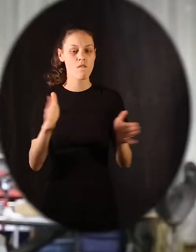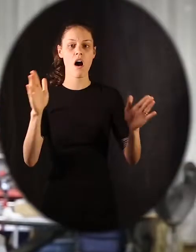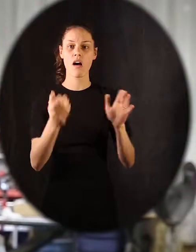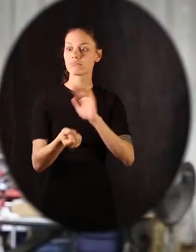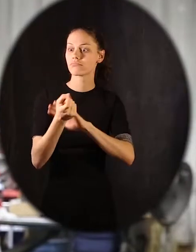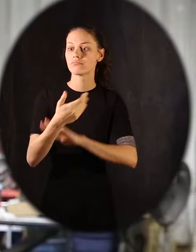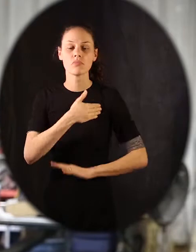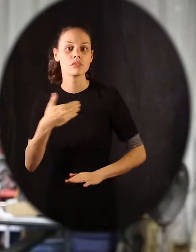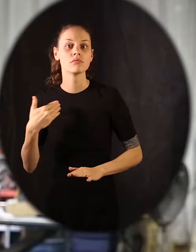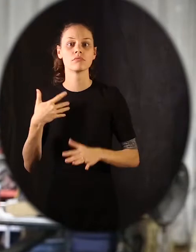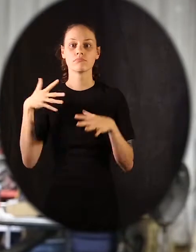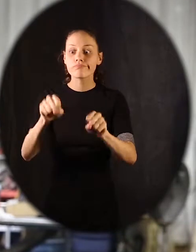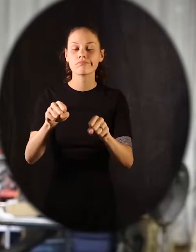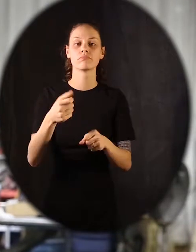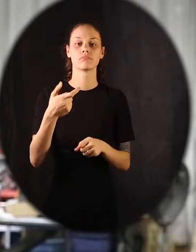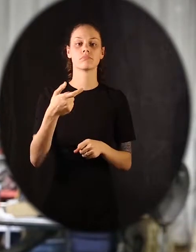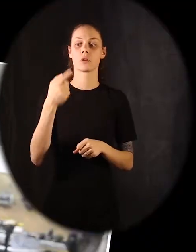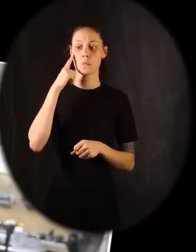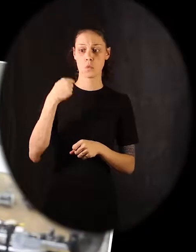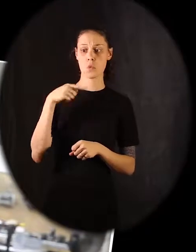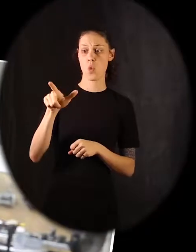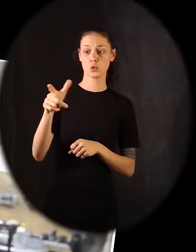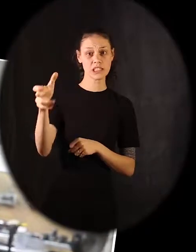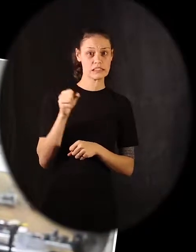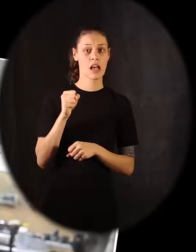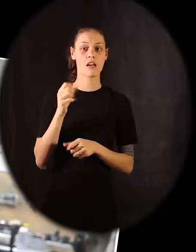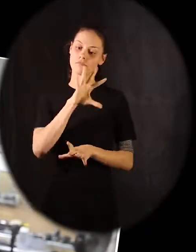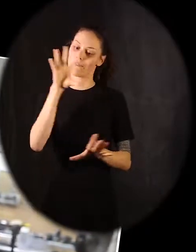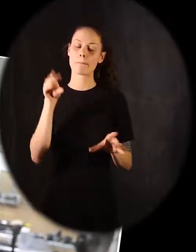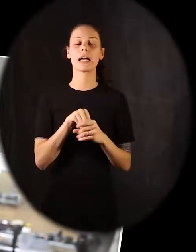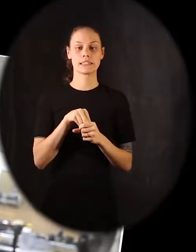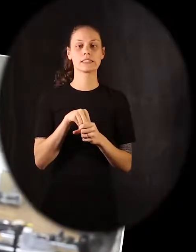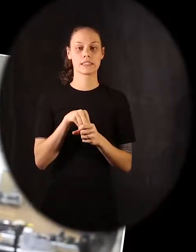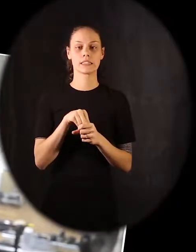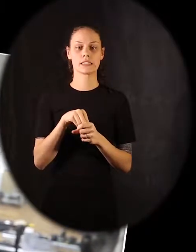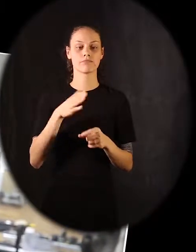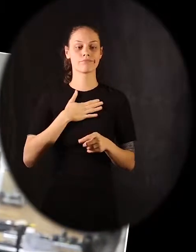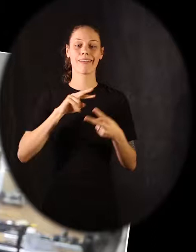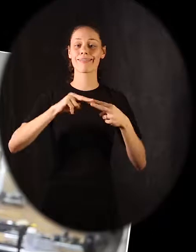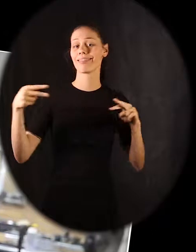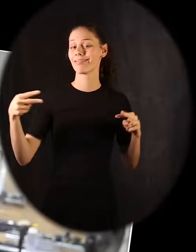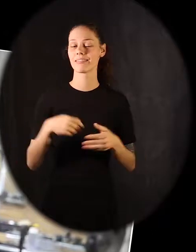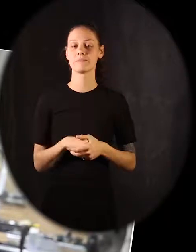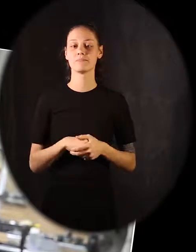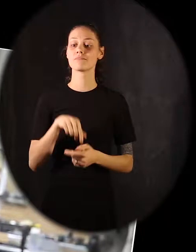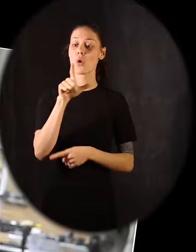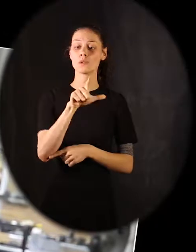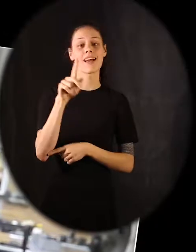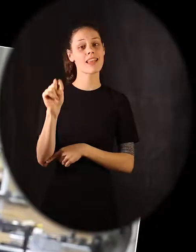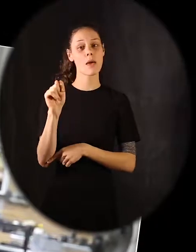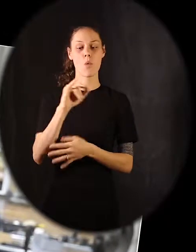aux opportunités. Et d'accueillir Lucien, pour nous, faisait partie de notre ADN. Lucien